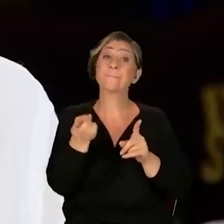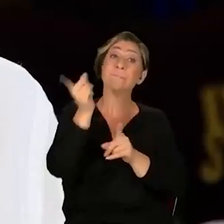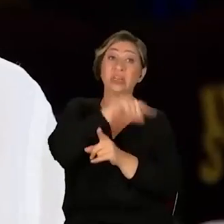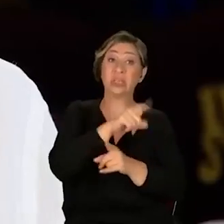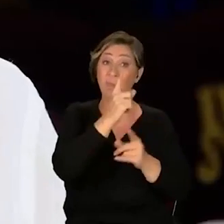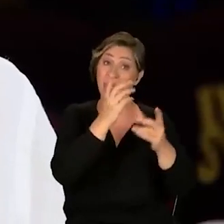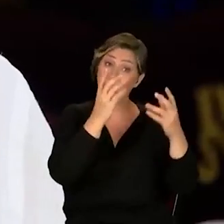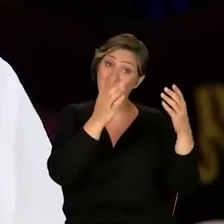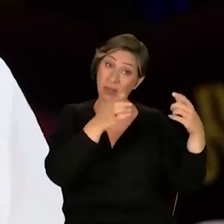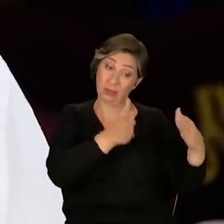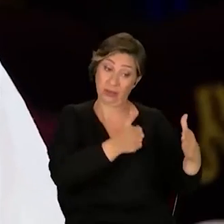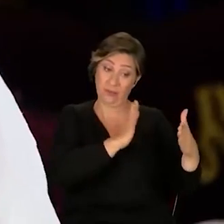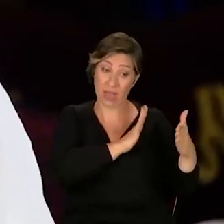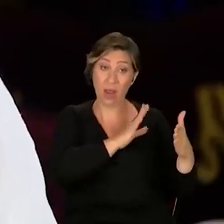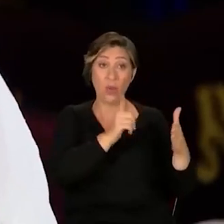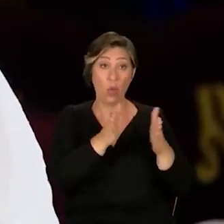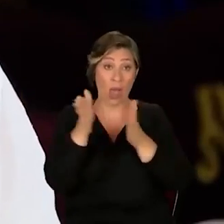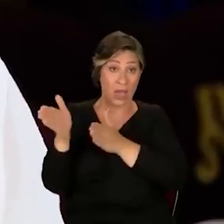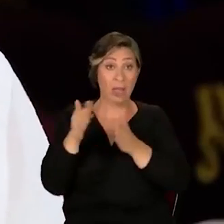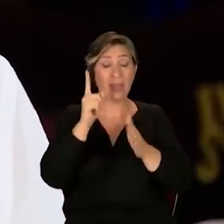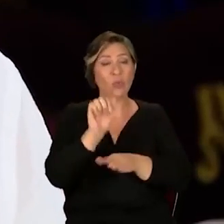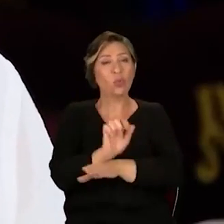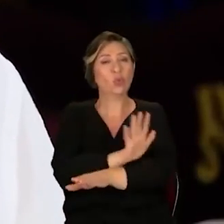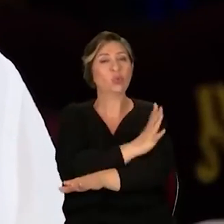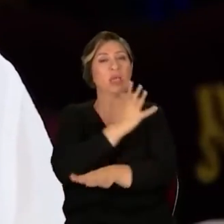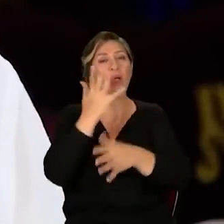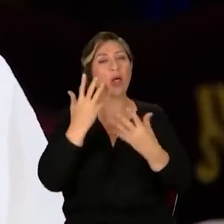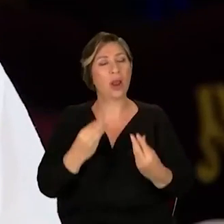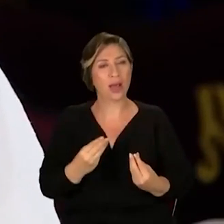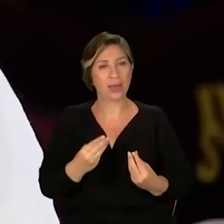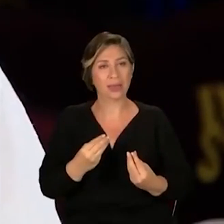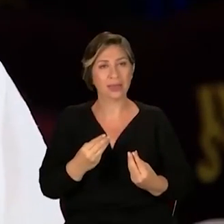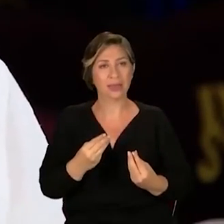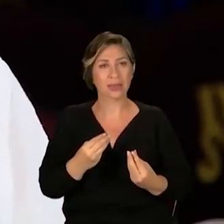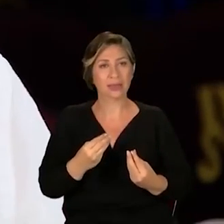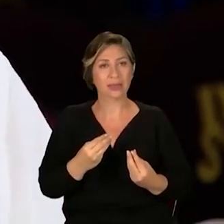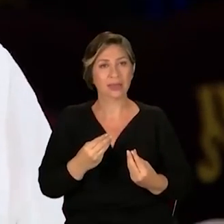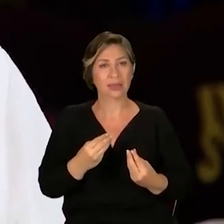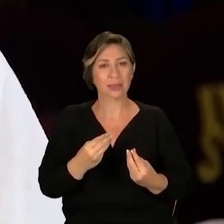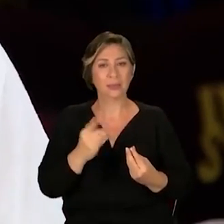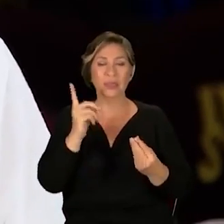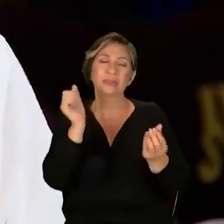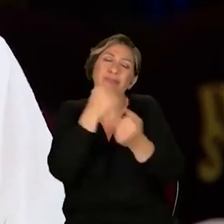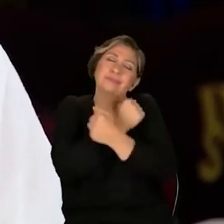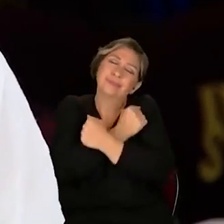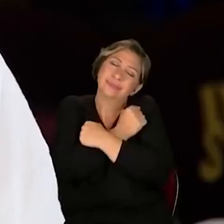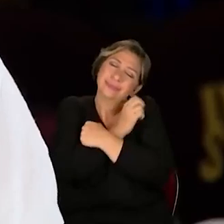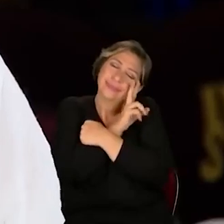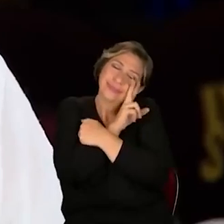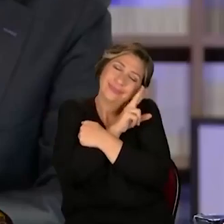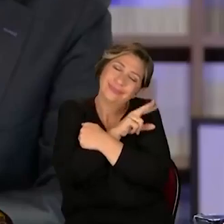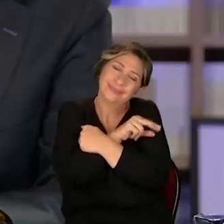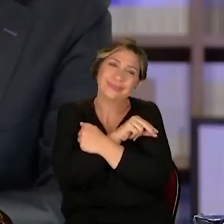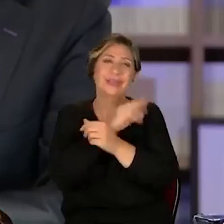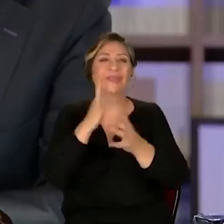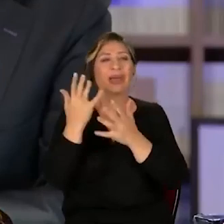var. İşte bir duygusal olarak birisine sarılıp yatmaktan ya